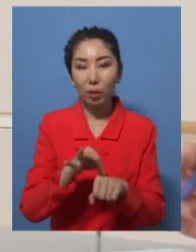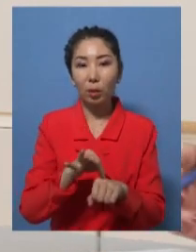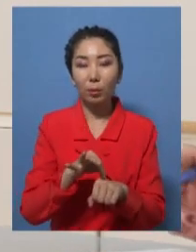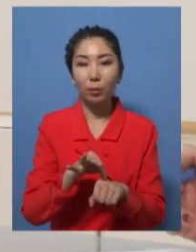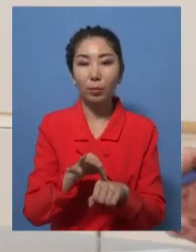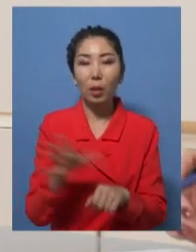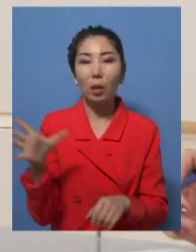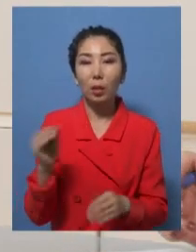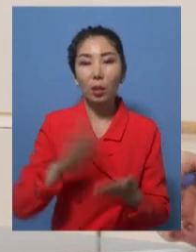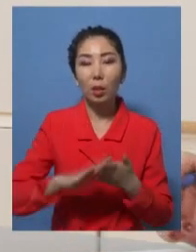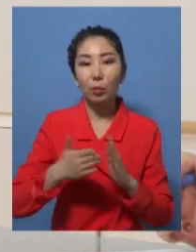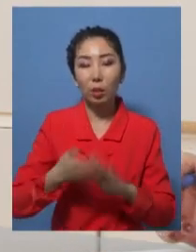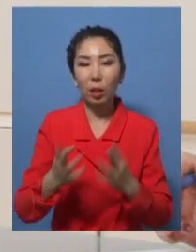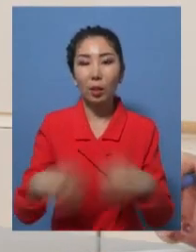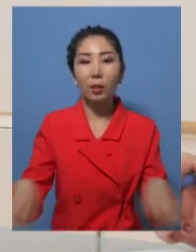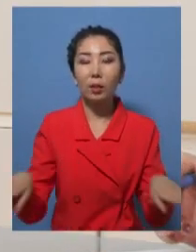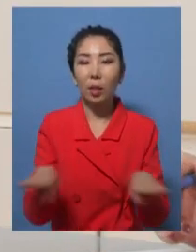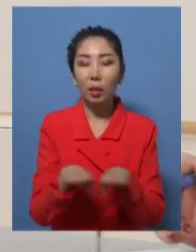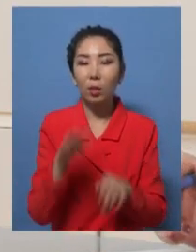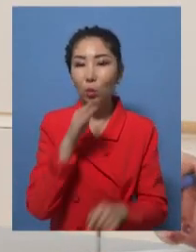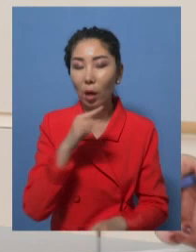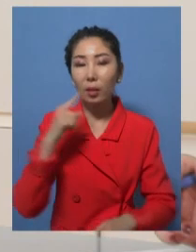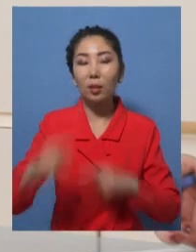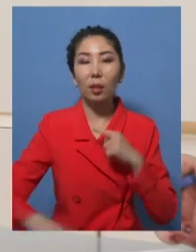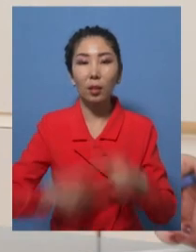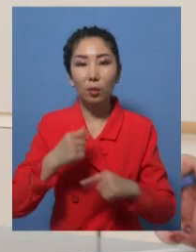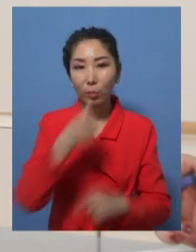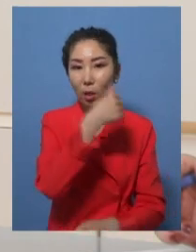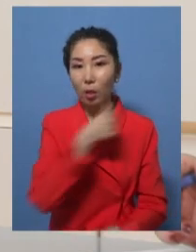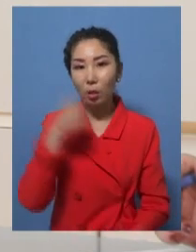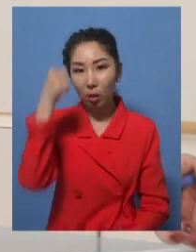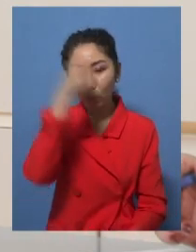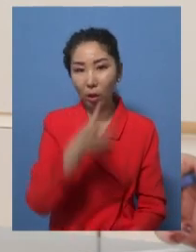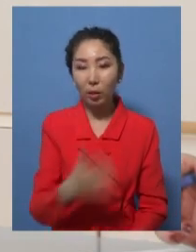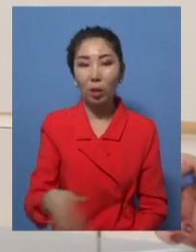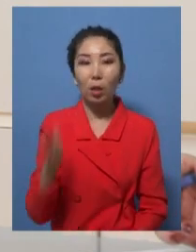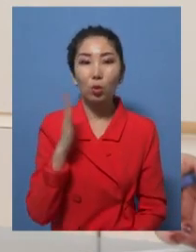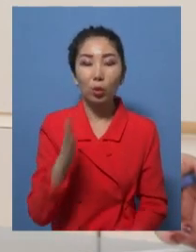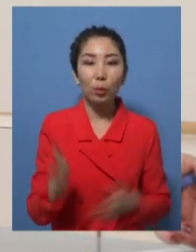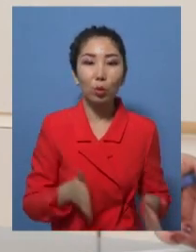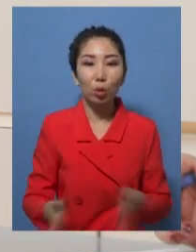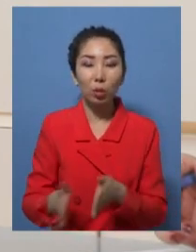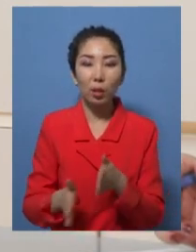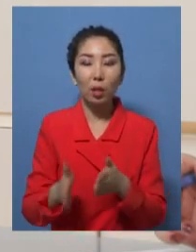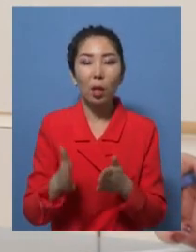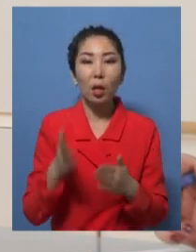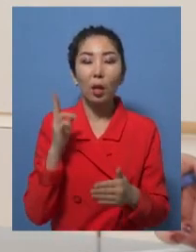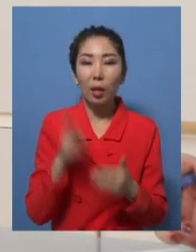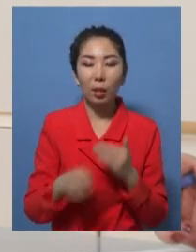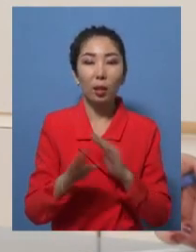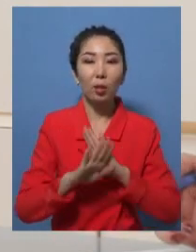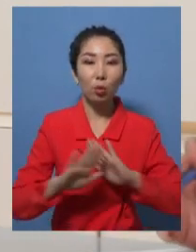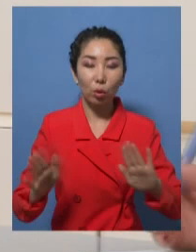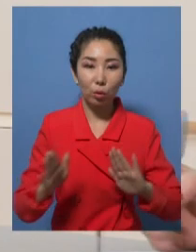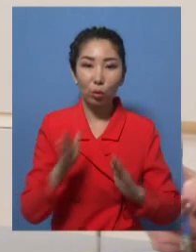Олардың жаңағы келісім шартқа сәйкес мерзімдер келесі жылы. Сондықтан жолды салынып әлі біткен жоқ. Дегенмен осы жол